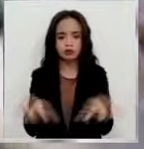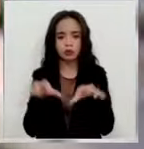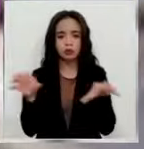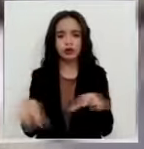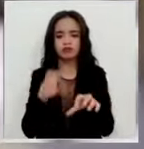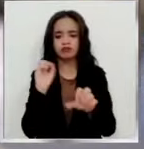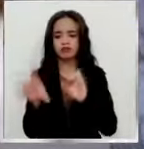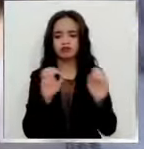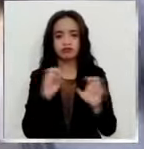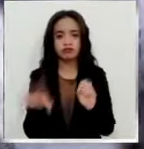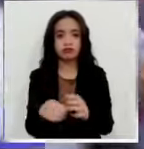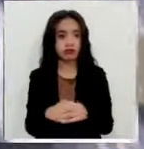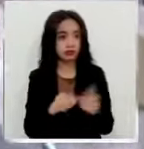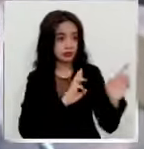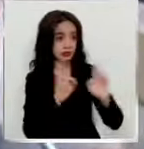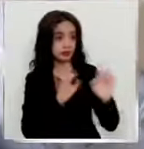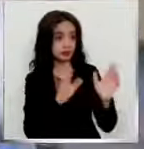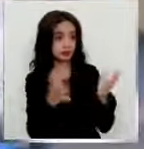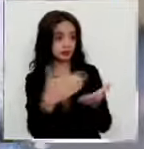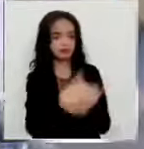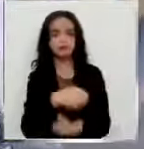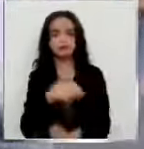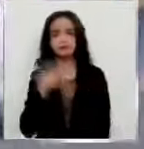ready na ba tayong mangolekta? Yes, sir!